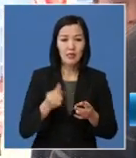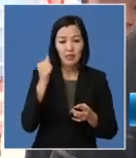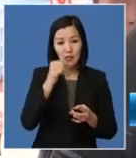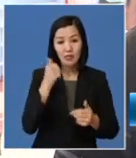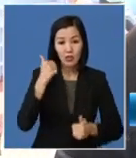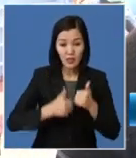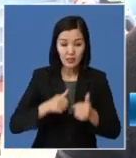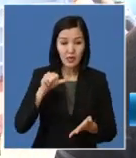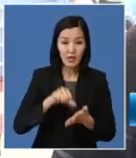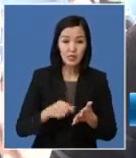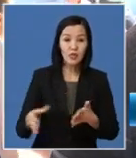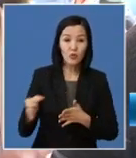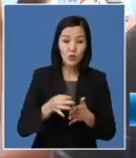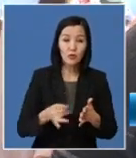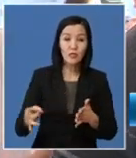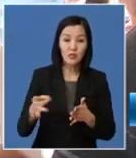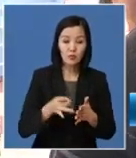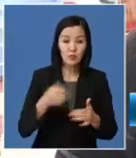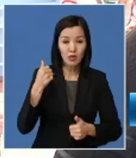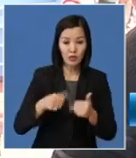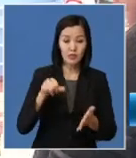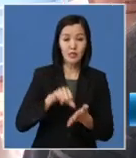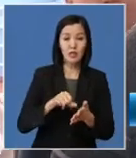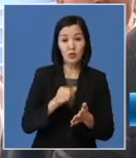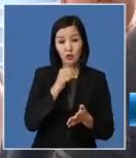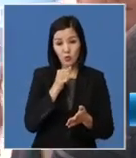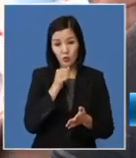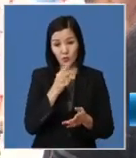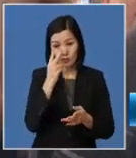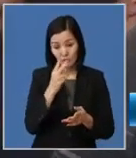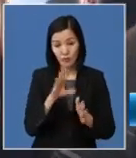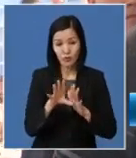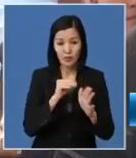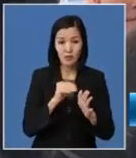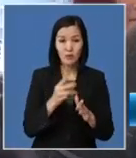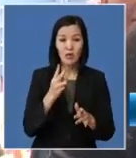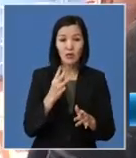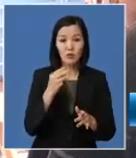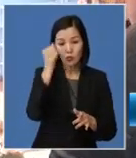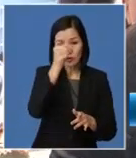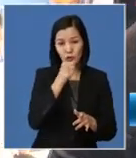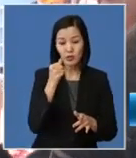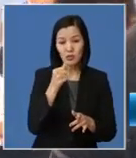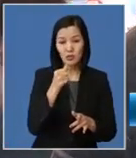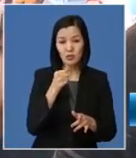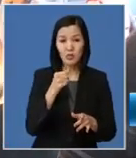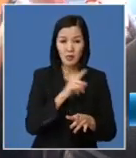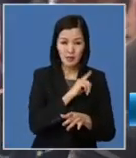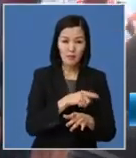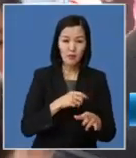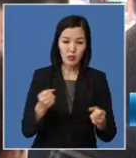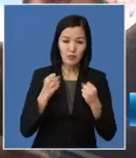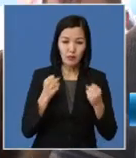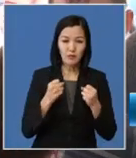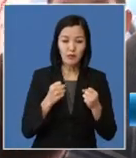көреміз. Облысымыз бар, республикалық жарыстар бар. Сонда барат бір 2-3 жылдың ішінде байқап көрінеді ғой. Қазіргі мына балалардың